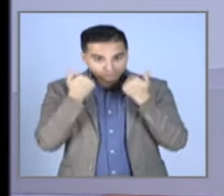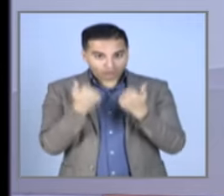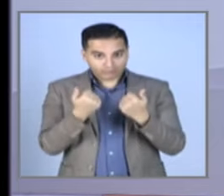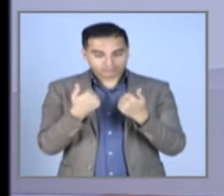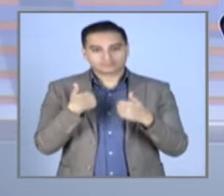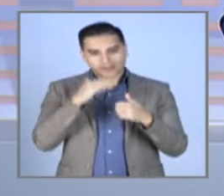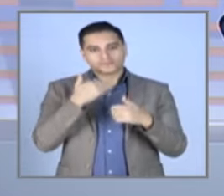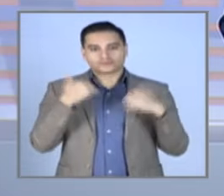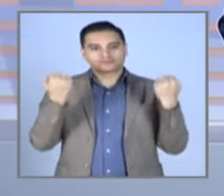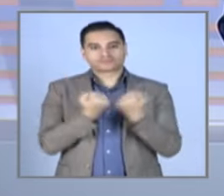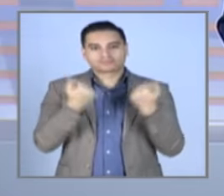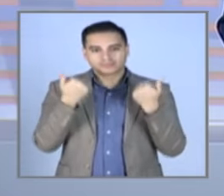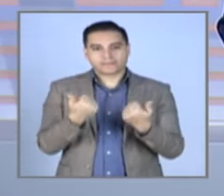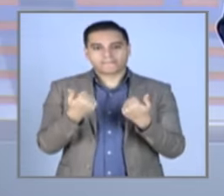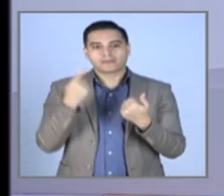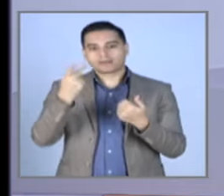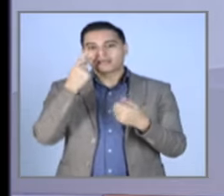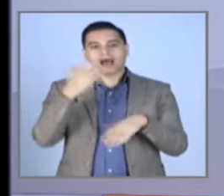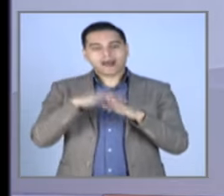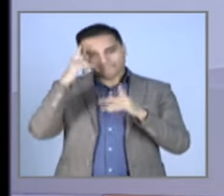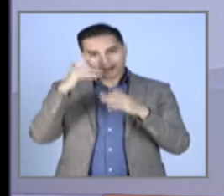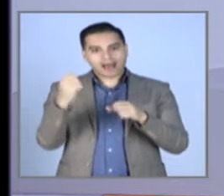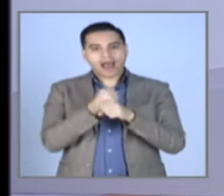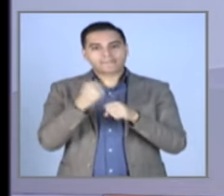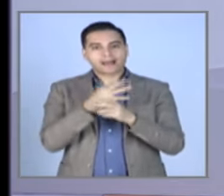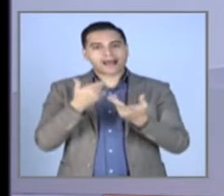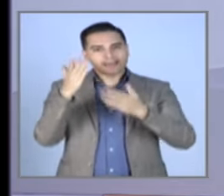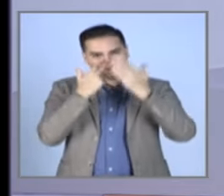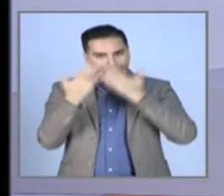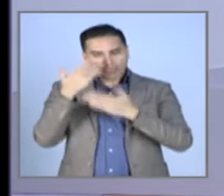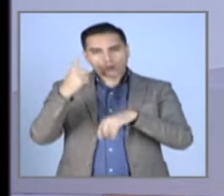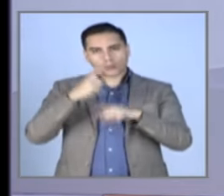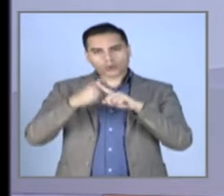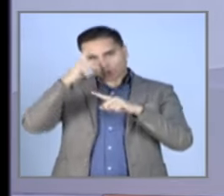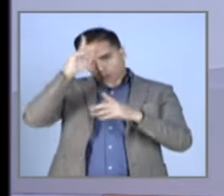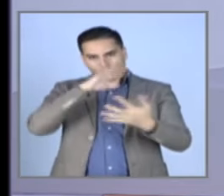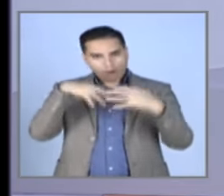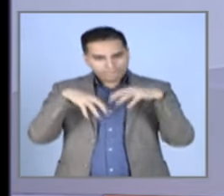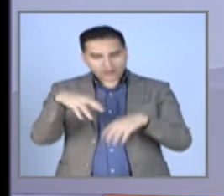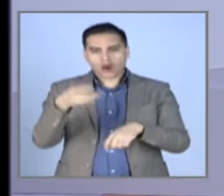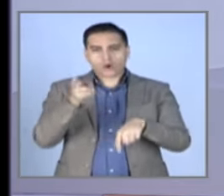استعديت. طب انت اهتميتي بأني مجال؟ اهتميت بالتاريخ والجغرافيا شويه